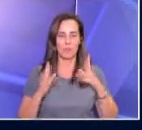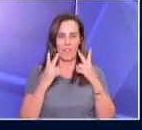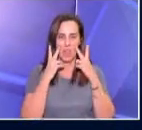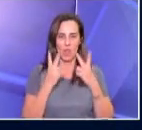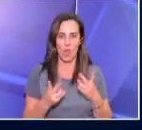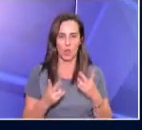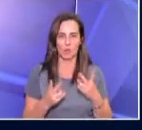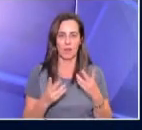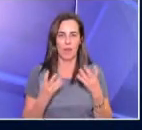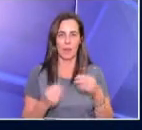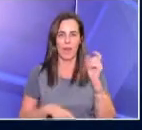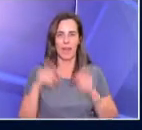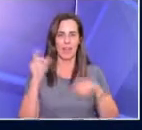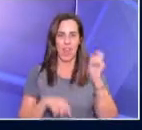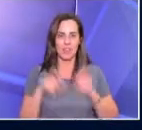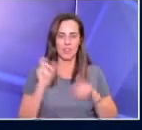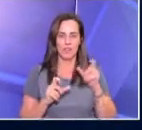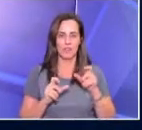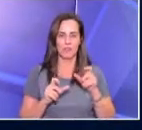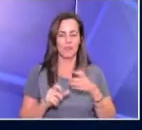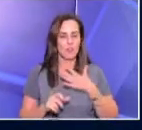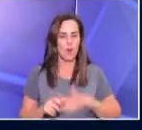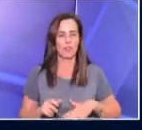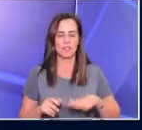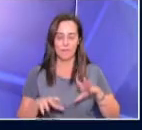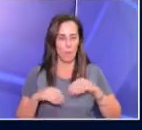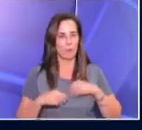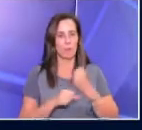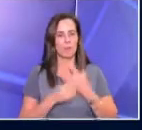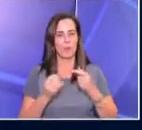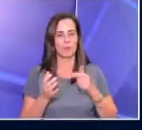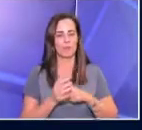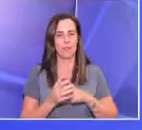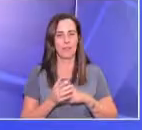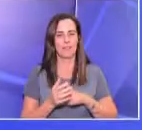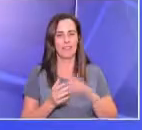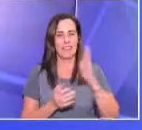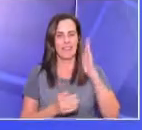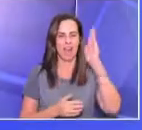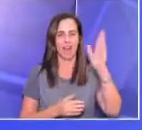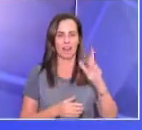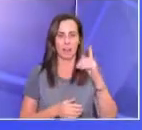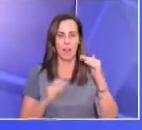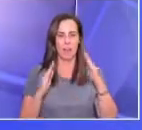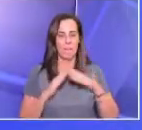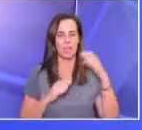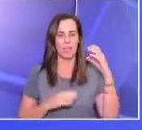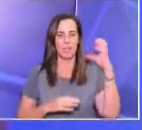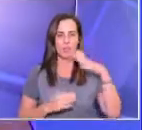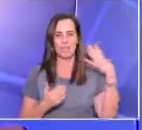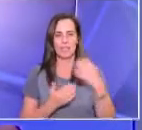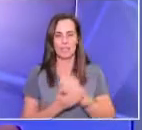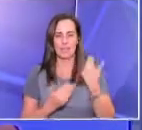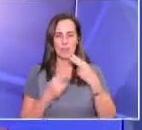לראות כל כך הרבה אנשים שמשוועים לתקווה ומוכנים לעשות הרבה בשבילה. אז בית שמש כבר ניצחה עוד לפני תוצאות